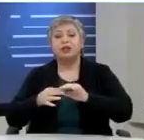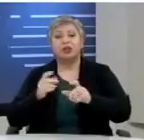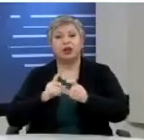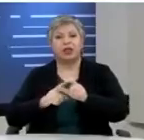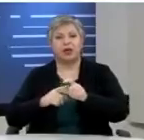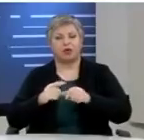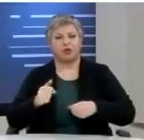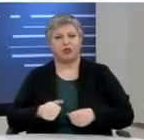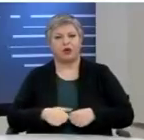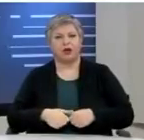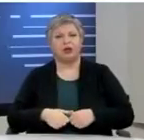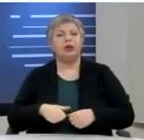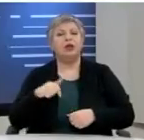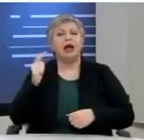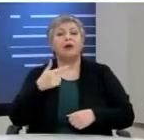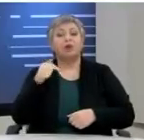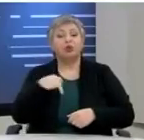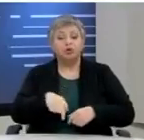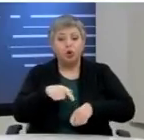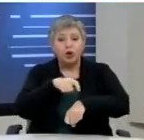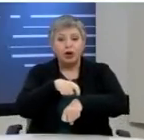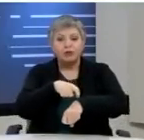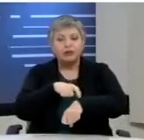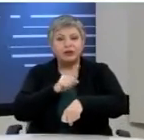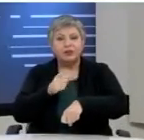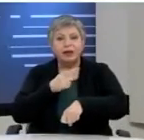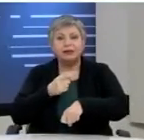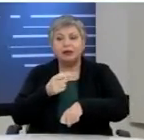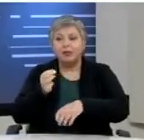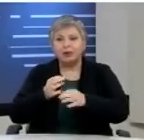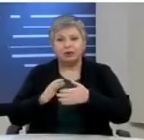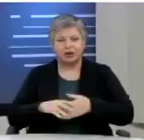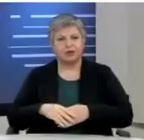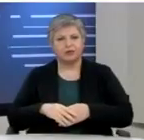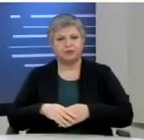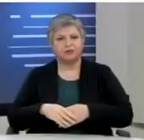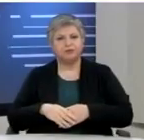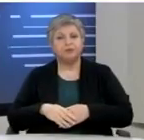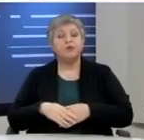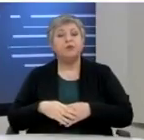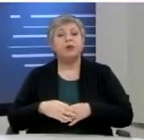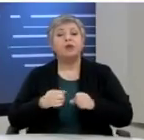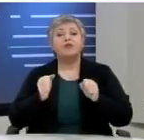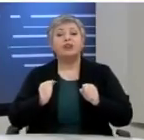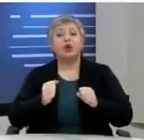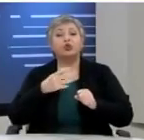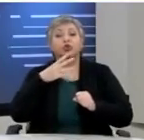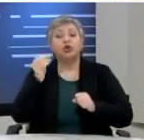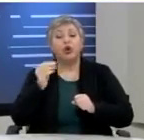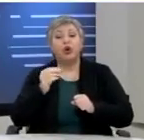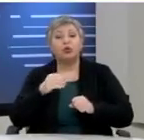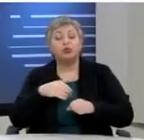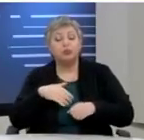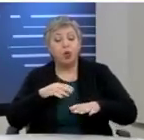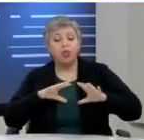Λέει λοιπόν πολιτικά το ΚΚΕ σήμερα. Ποιος ο βασικός λόγος, το ΝΑΤΟ, ποιος ο δεύτερος